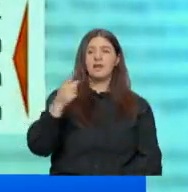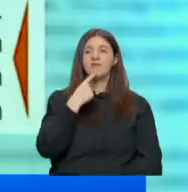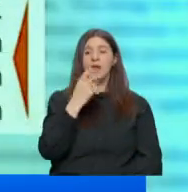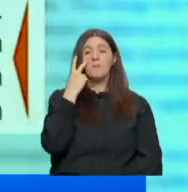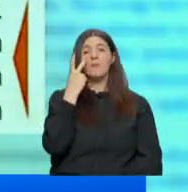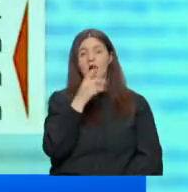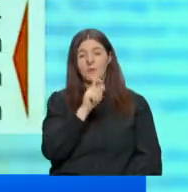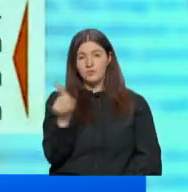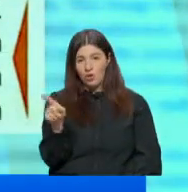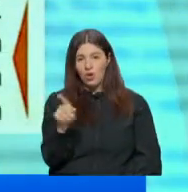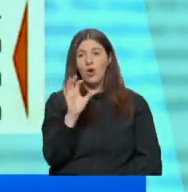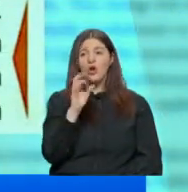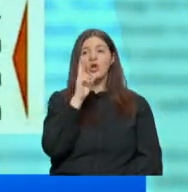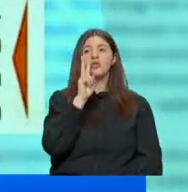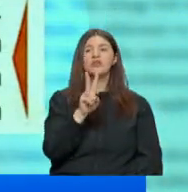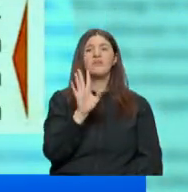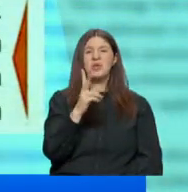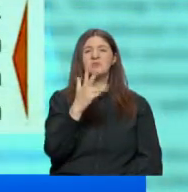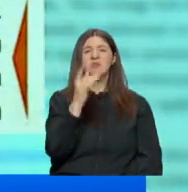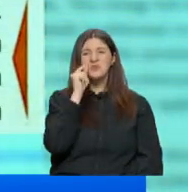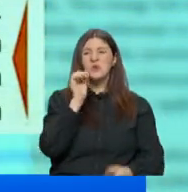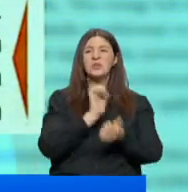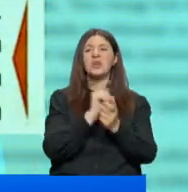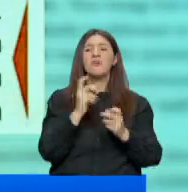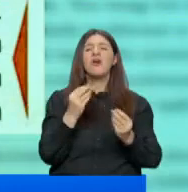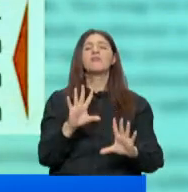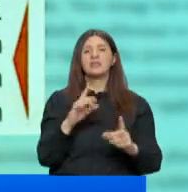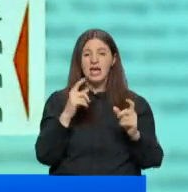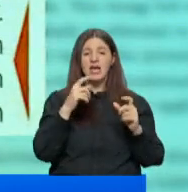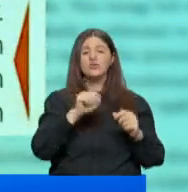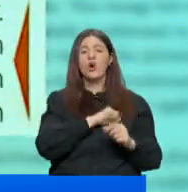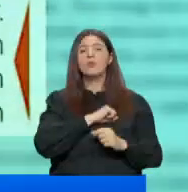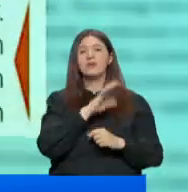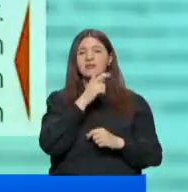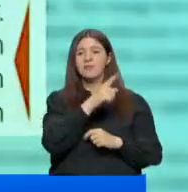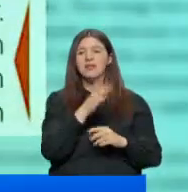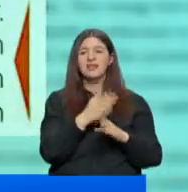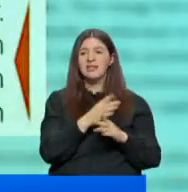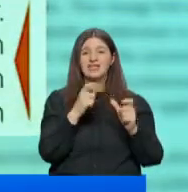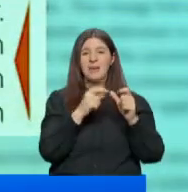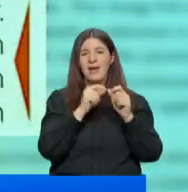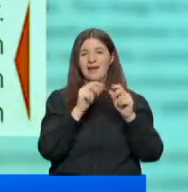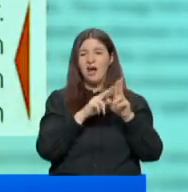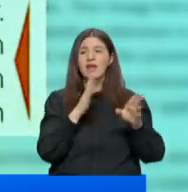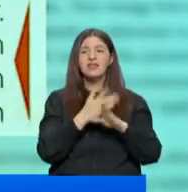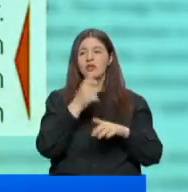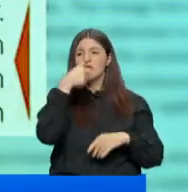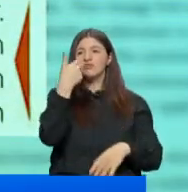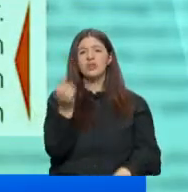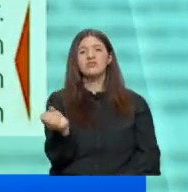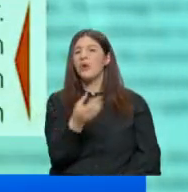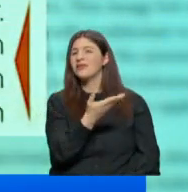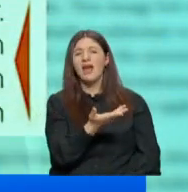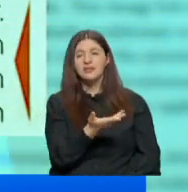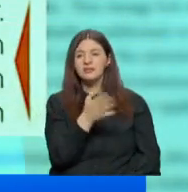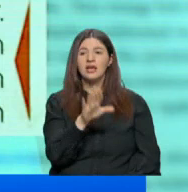diye bakılıyor. Öyle göstermelik 3-5 kişiyi tutuklamakla olmaz. SBK'yı niye, Sezgin Baran Korkmaz'ı niye yurt dışına